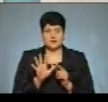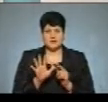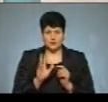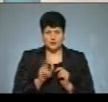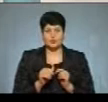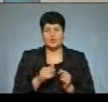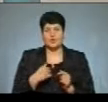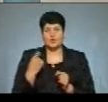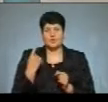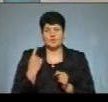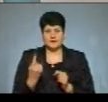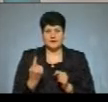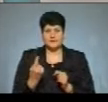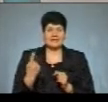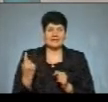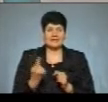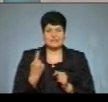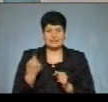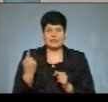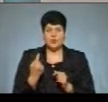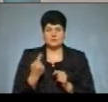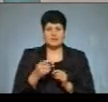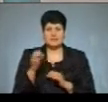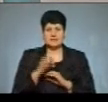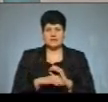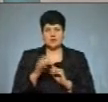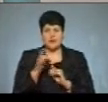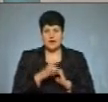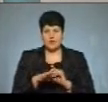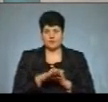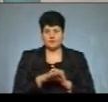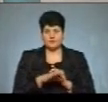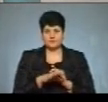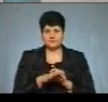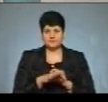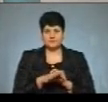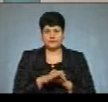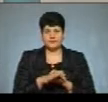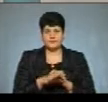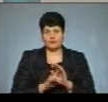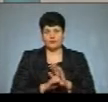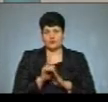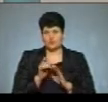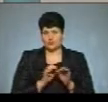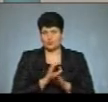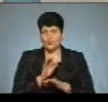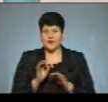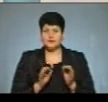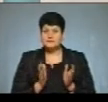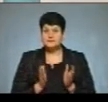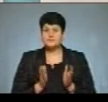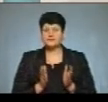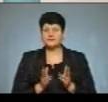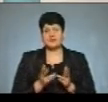із єдина область із західного регіону в пілотному проєкті.